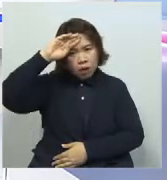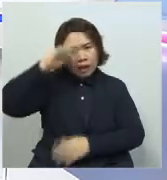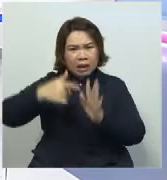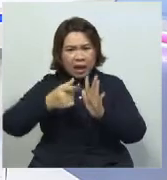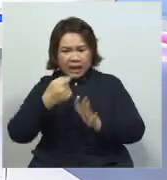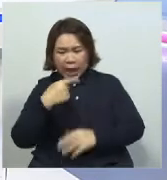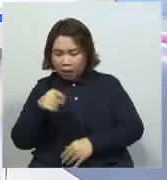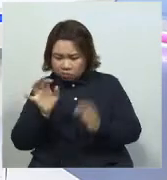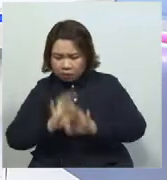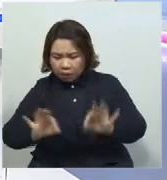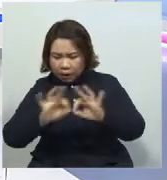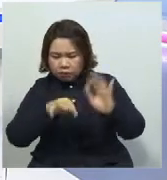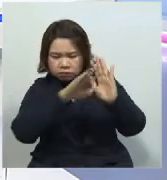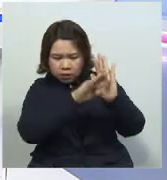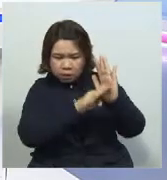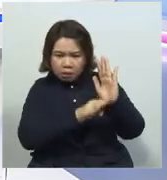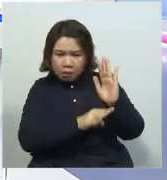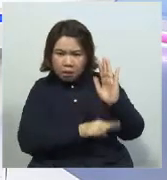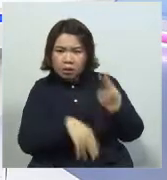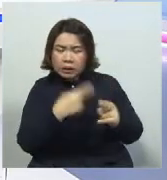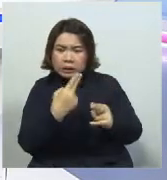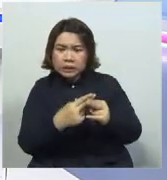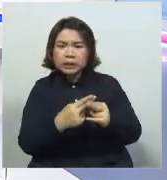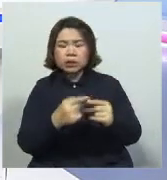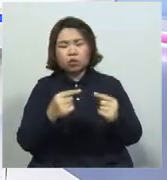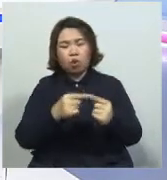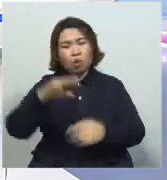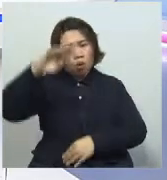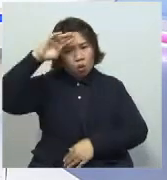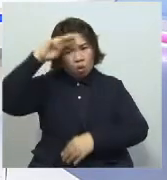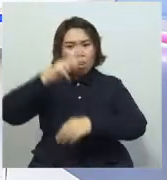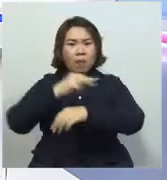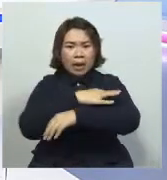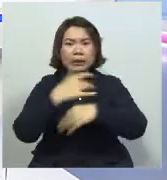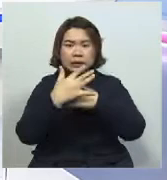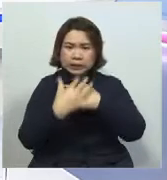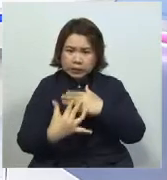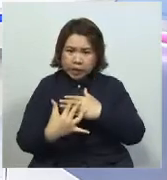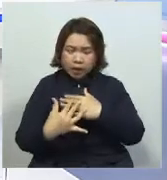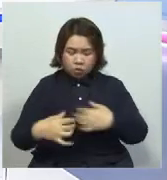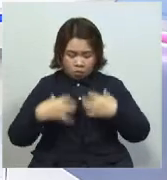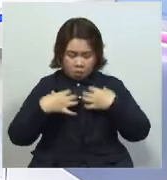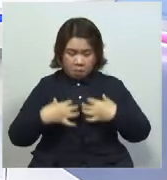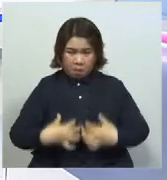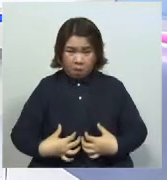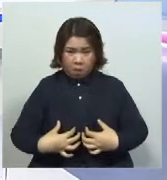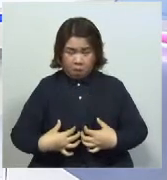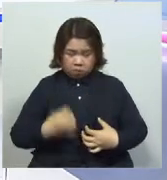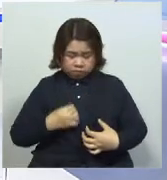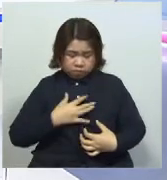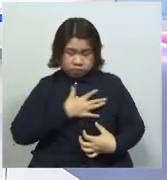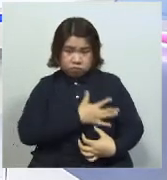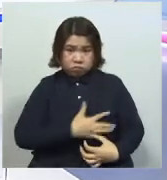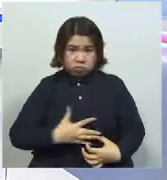ช้ยาที่ลิสต์มานะคะไม่ว่าจะเป็นยารักษาโรคที่เกี่ยวข้องกับมะเร็งเม็ดเลือดขาวมะเร็งปอดระยะแพร่กระจ